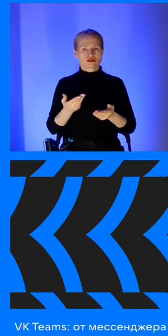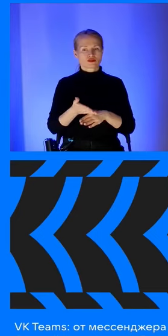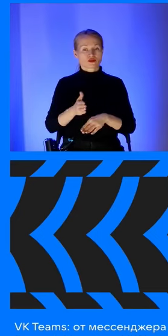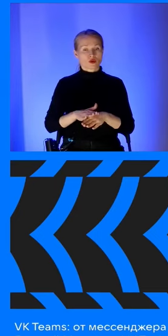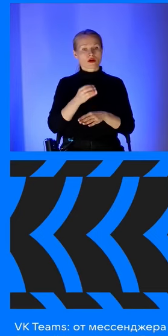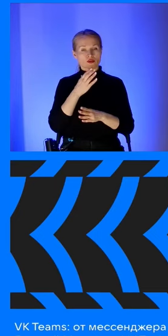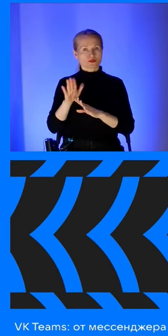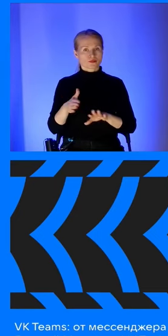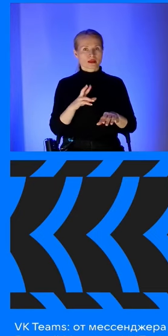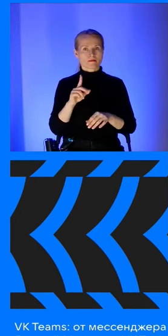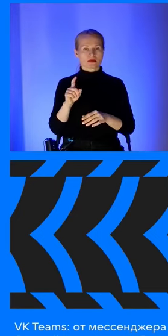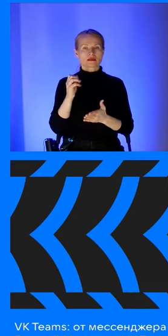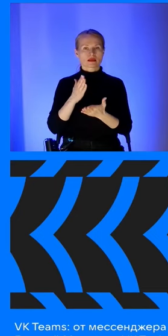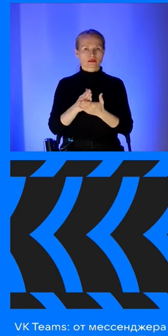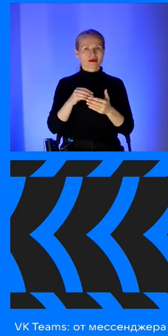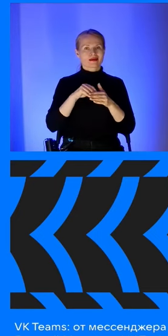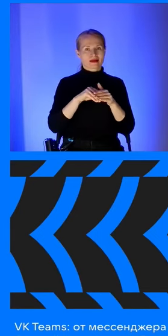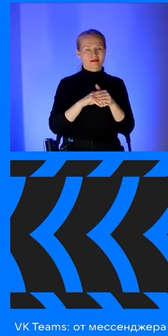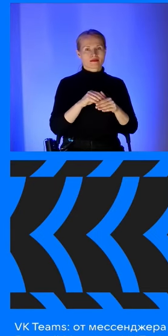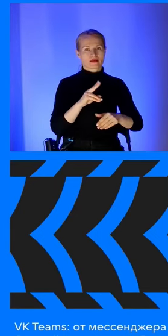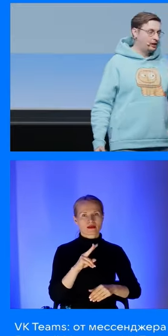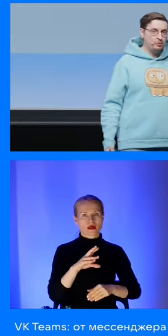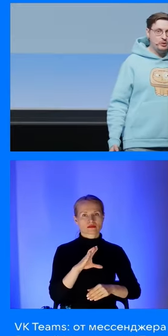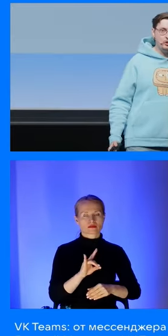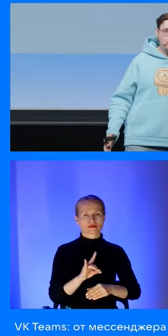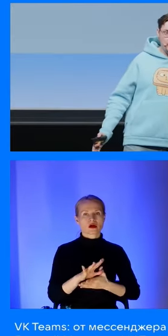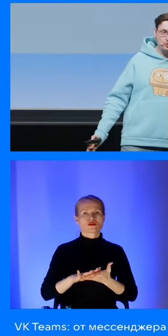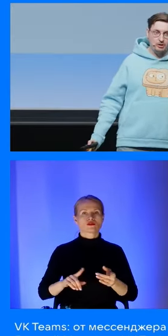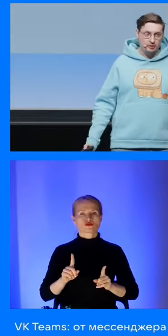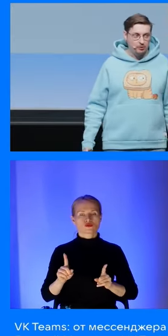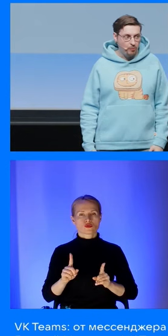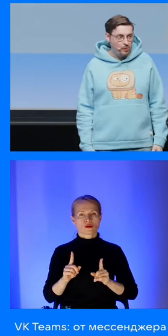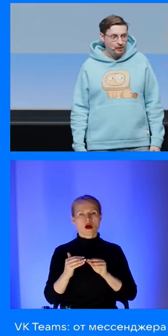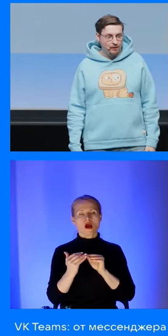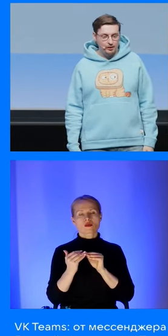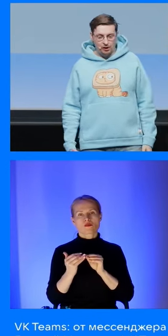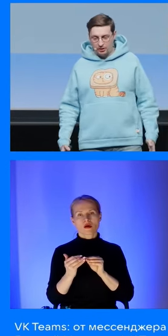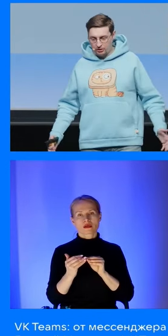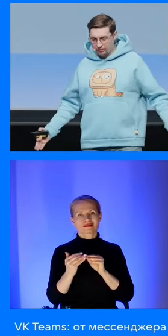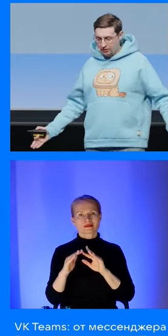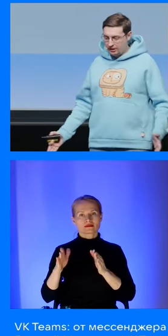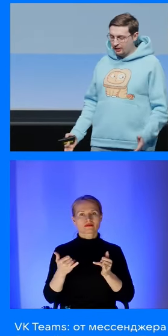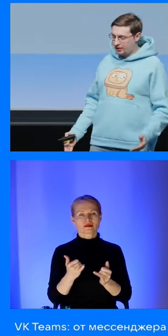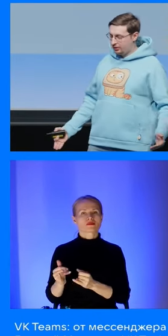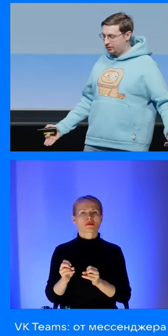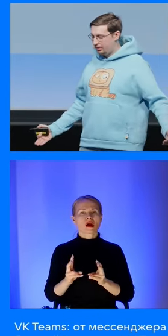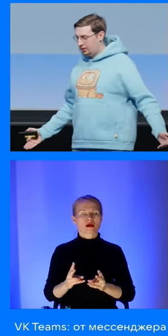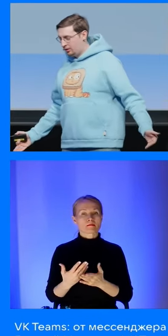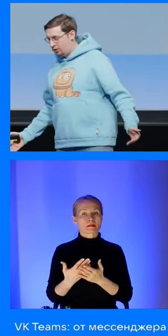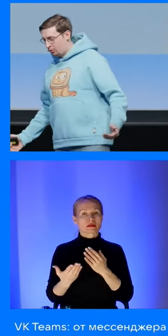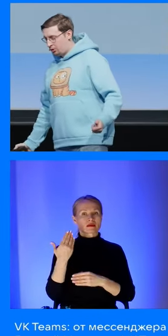нас есть, храним, умеем, классно. Что дальше? Нужно как-то обеспечить коммуникацию сервисов. Опять же, 10 лет